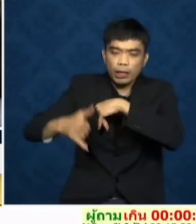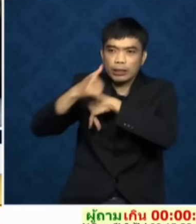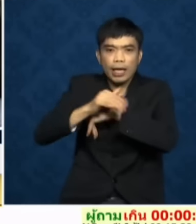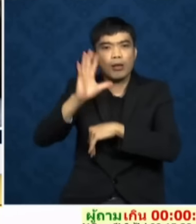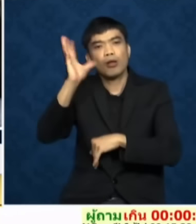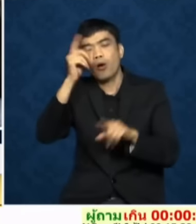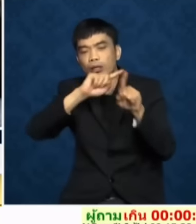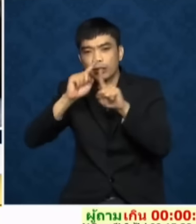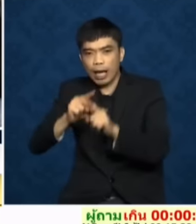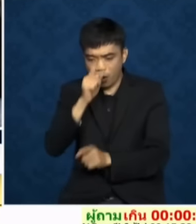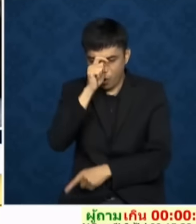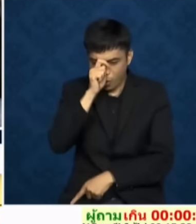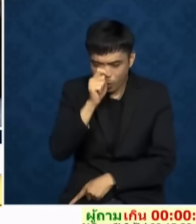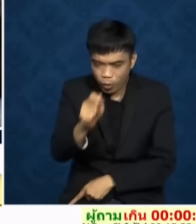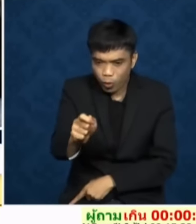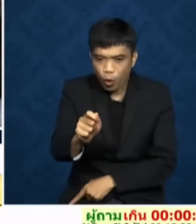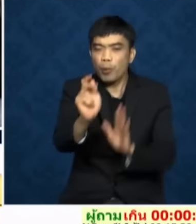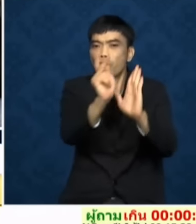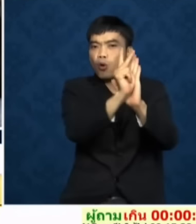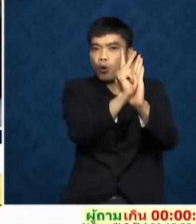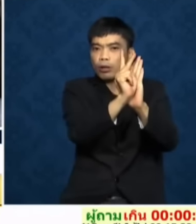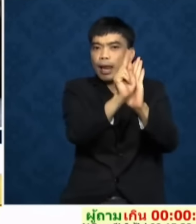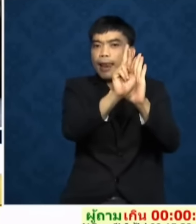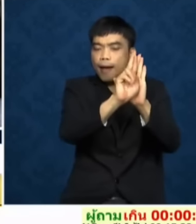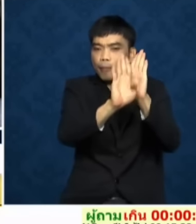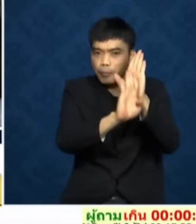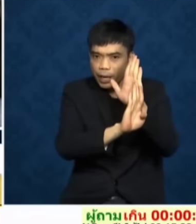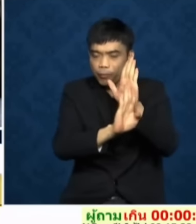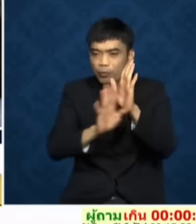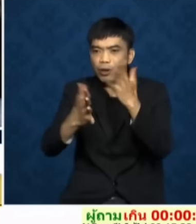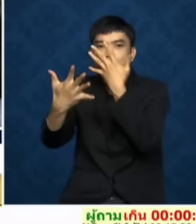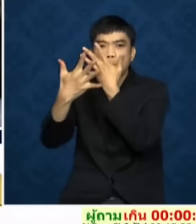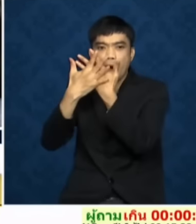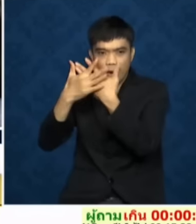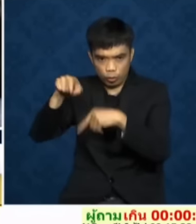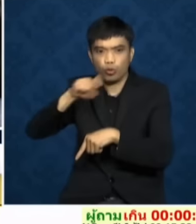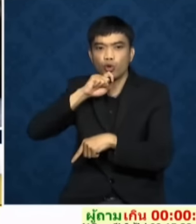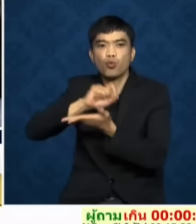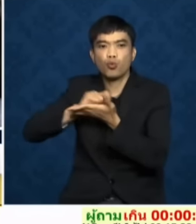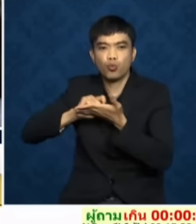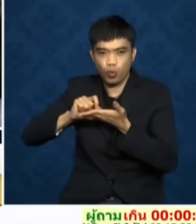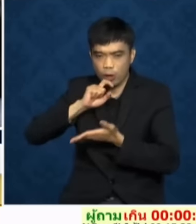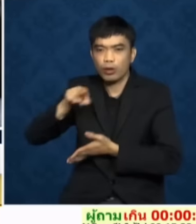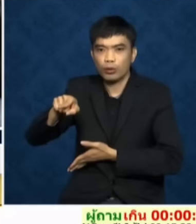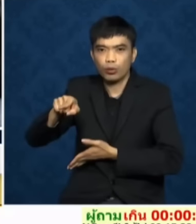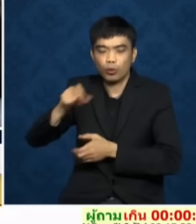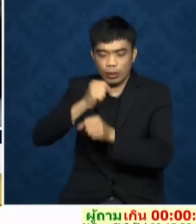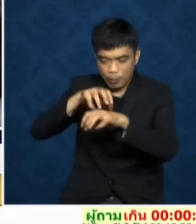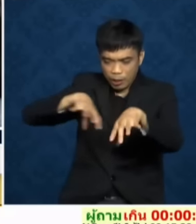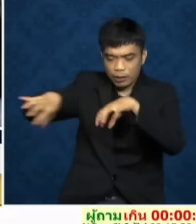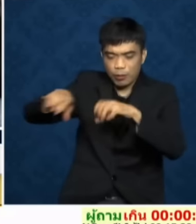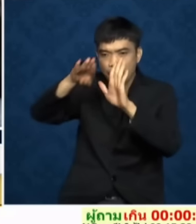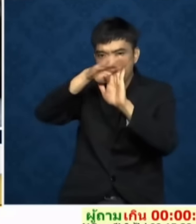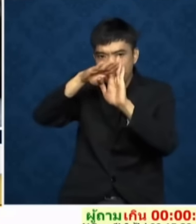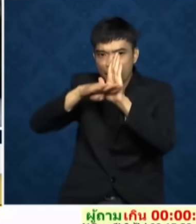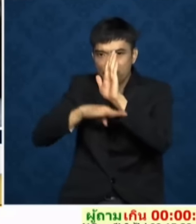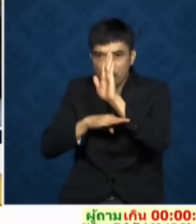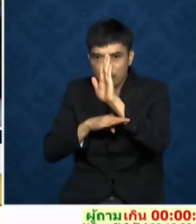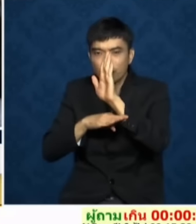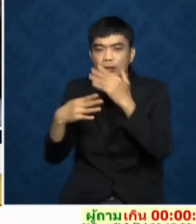การที่ออกกฎระเบียบข้อบังคับซึ่งราชทัณฑ์จะต้องออกอยู่ขณะนี้อยู่ในกระบวนการทั้งสิ้นแล้วผู้ป่วยก็ป่วยตาม